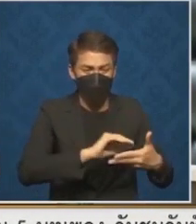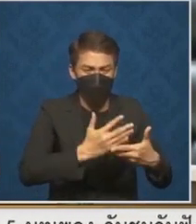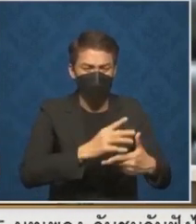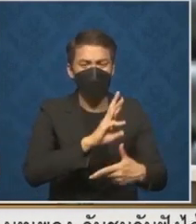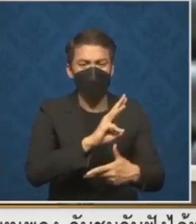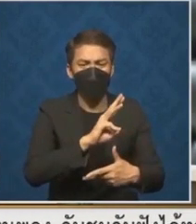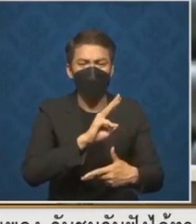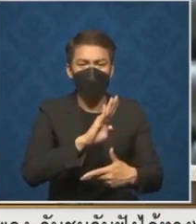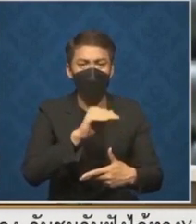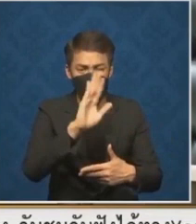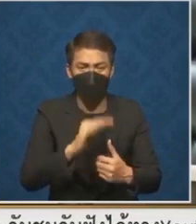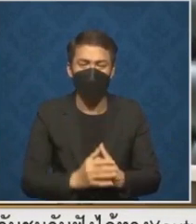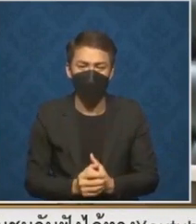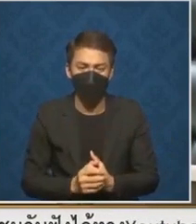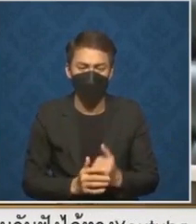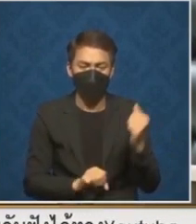ไม่ explores